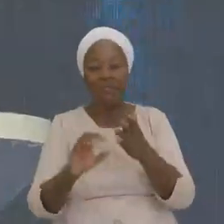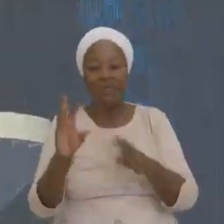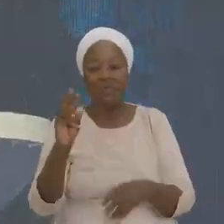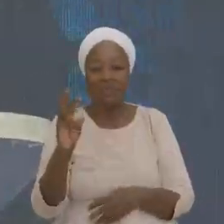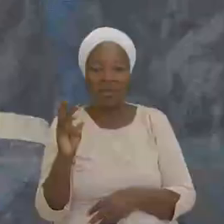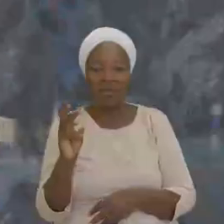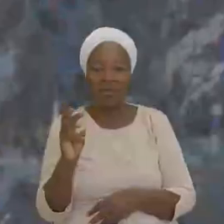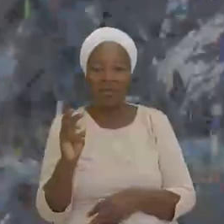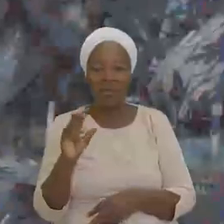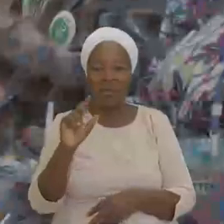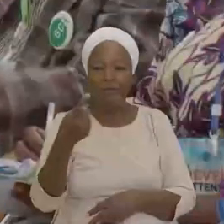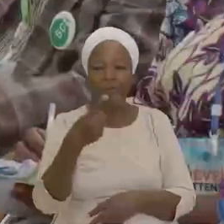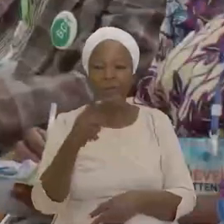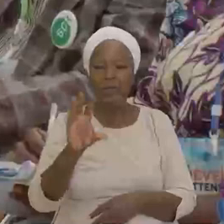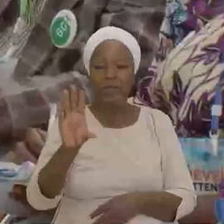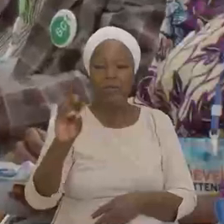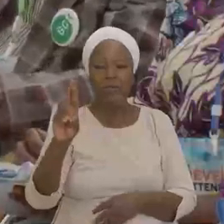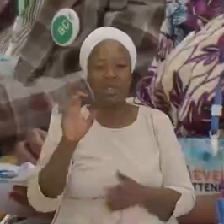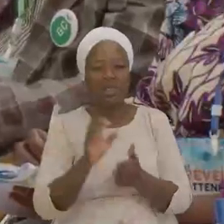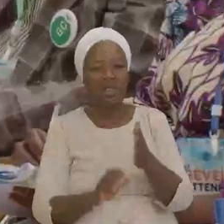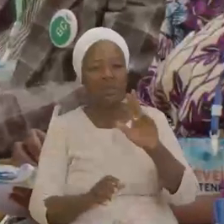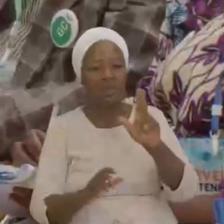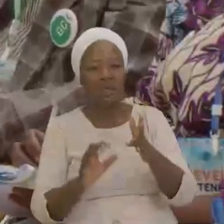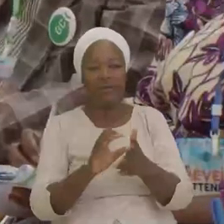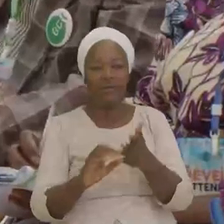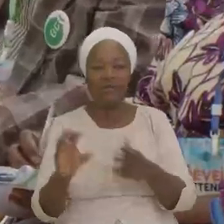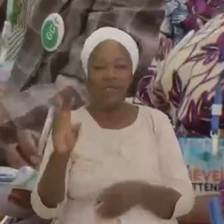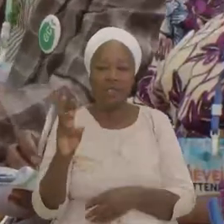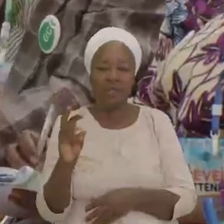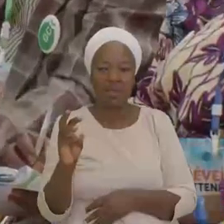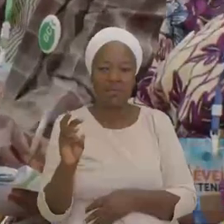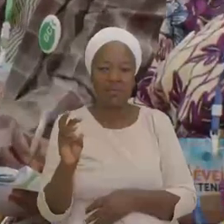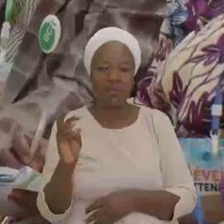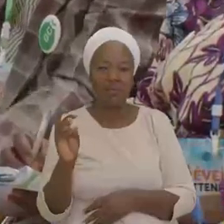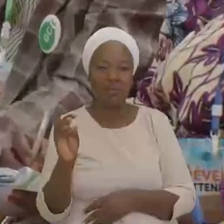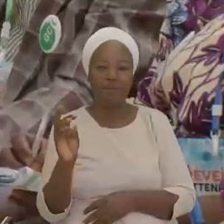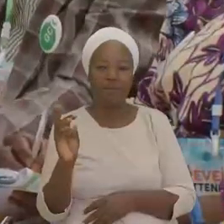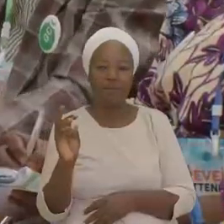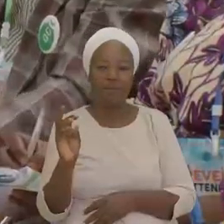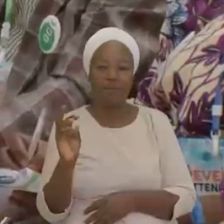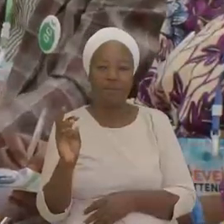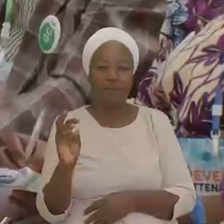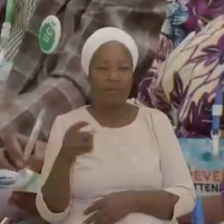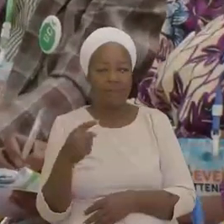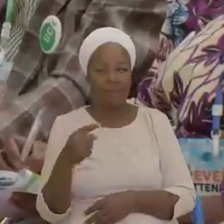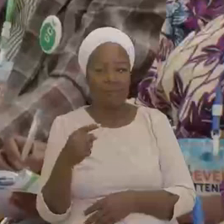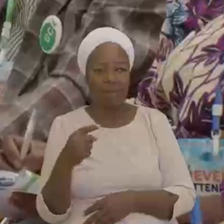En 1 Corinthiens chapitre 3, verset 16. En 1 Corinthiens chapitre 3, verset